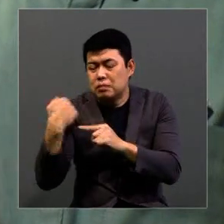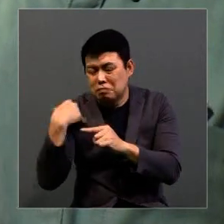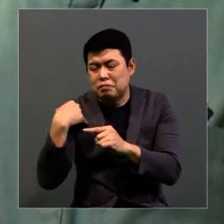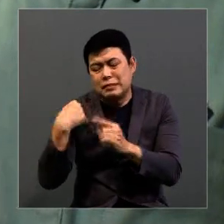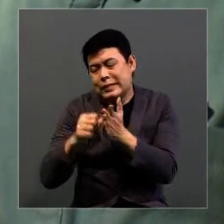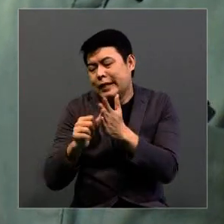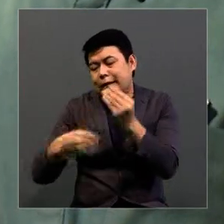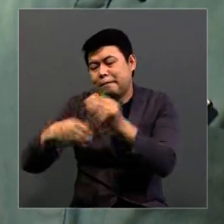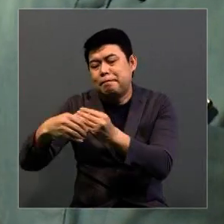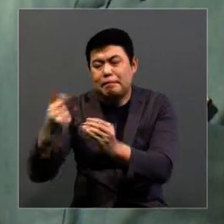บ้าง